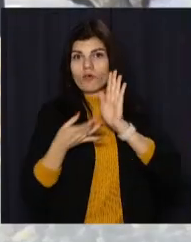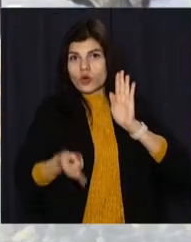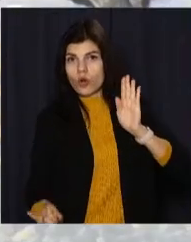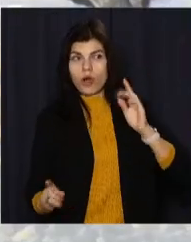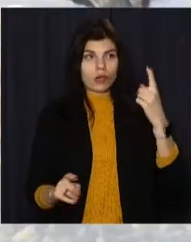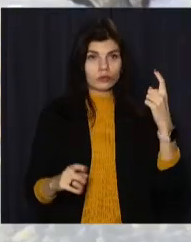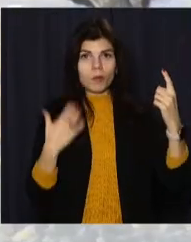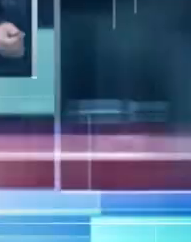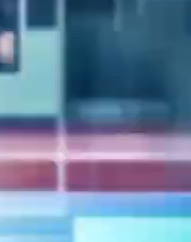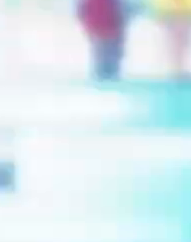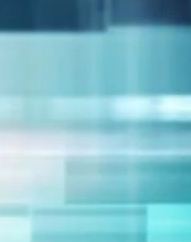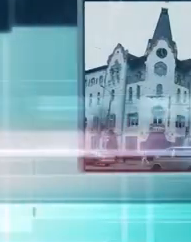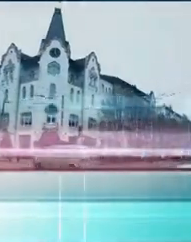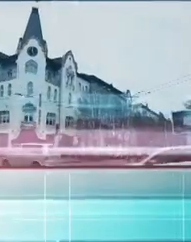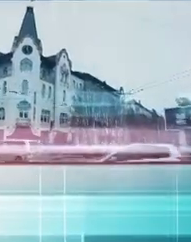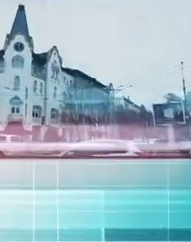народжених.